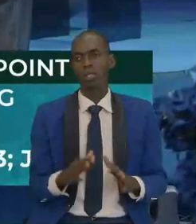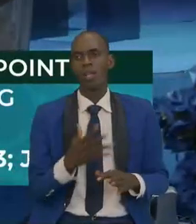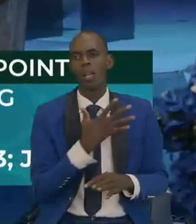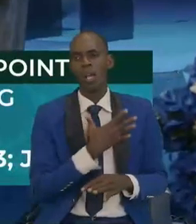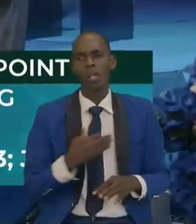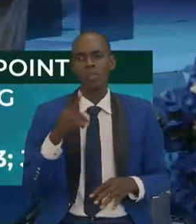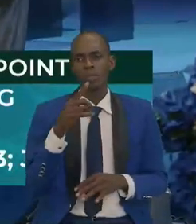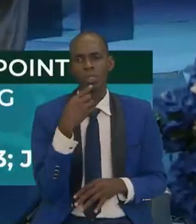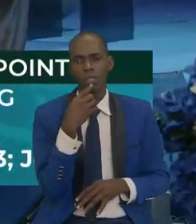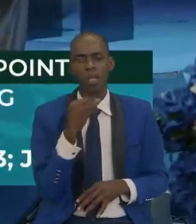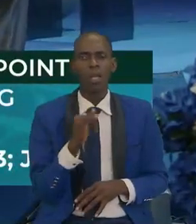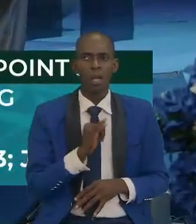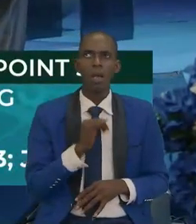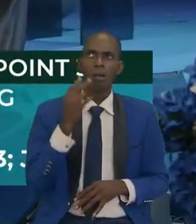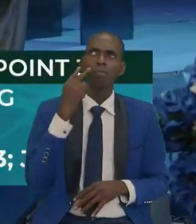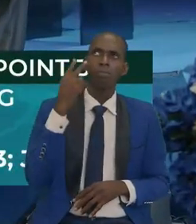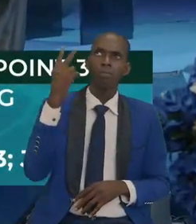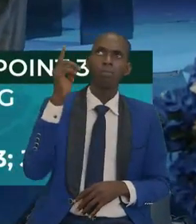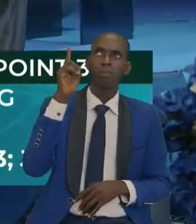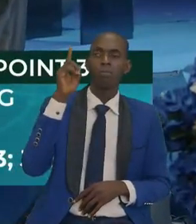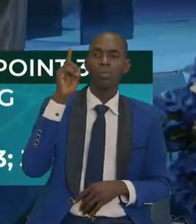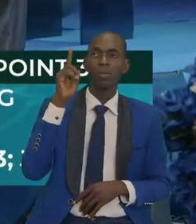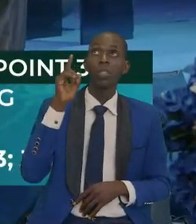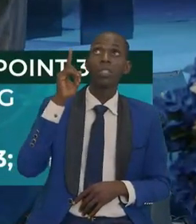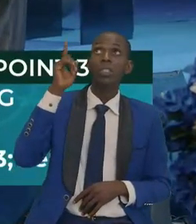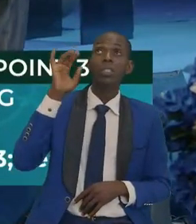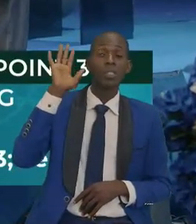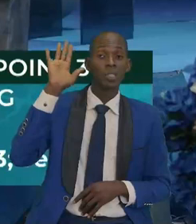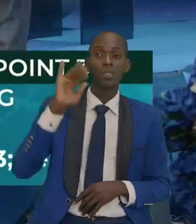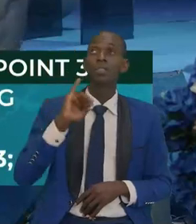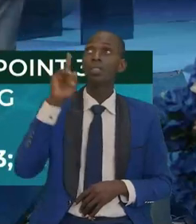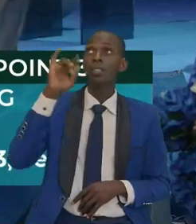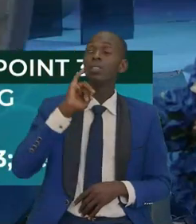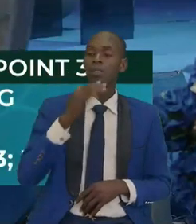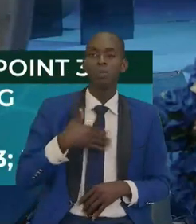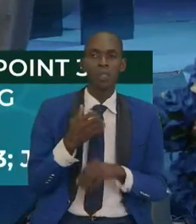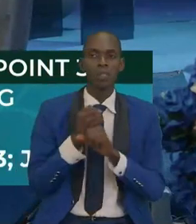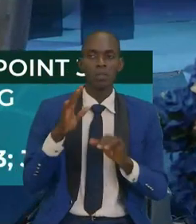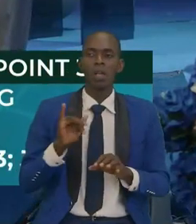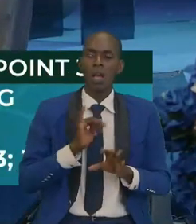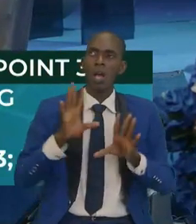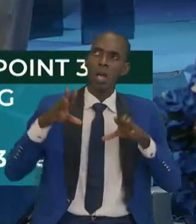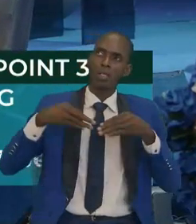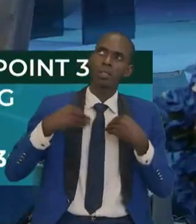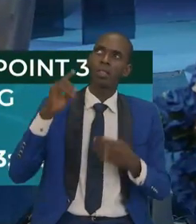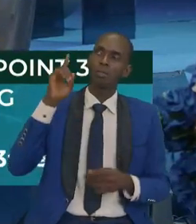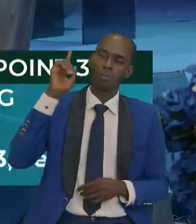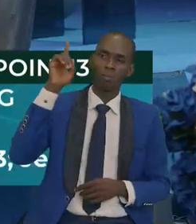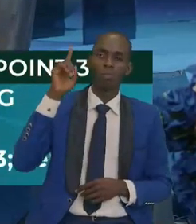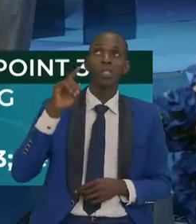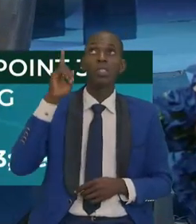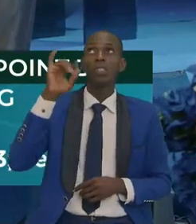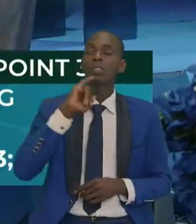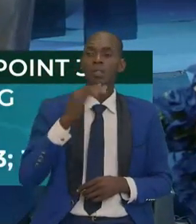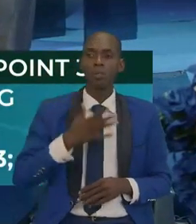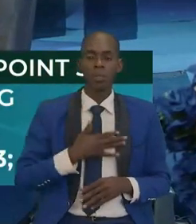lorsqu'il n'y a pas de muraille de séparation entre vous et le guérisseur, tu dis, je le vois, c'est il est mon Sauveur.